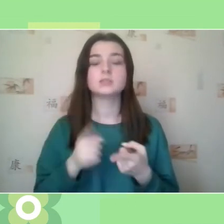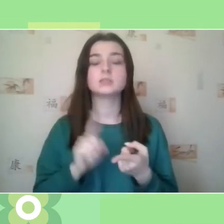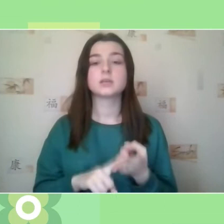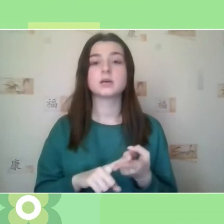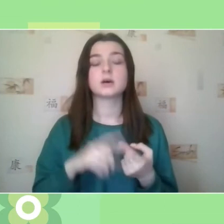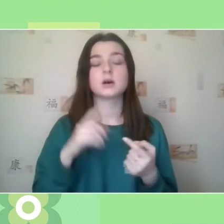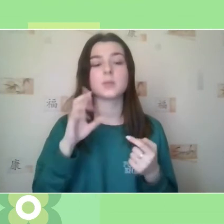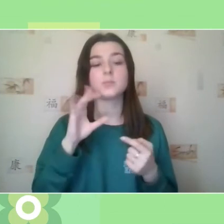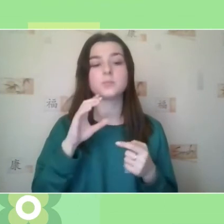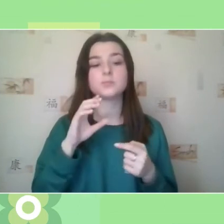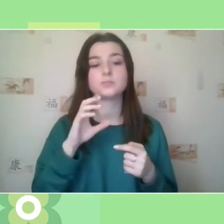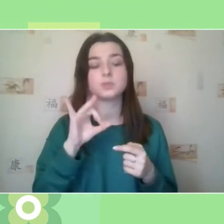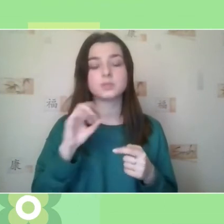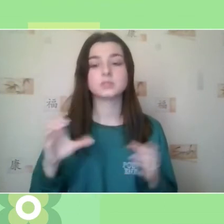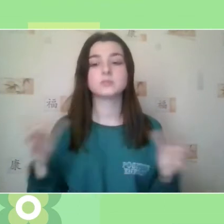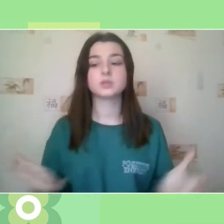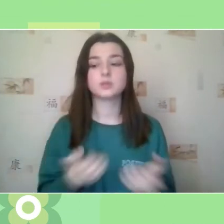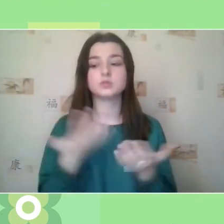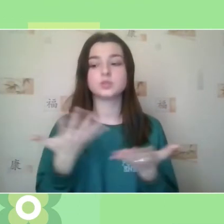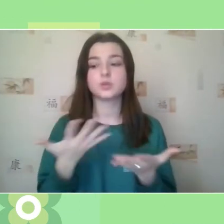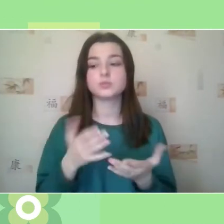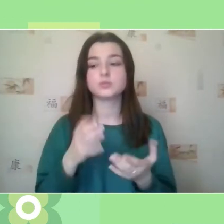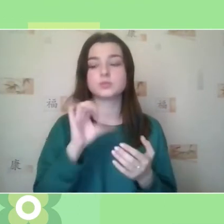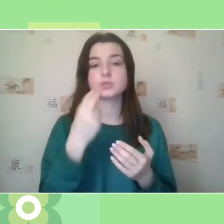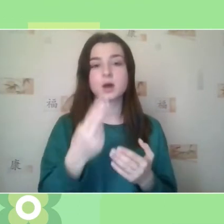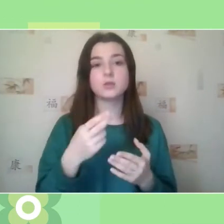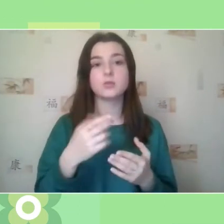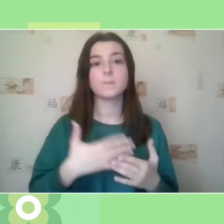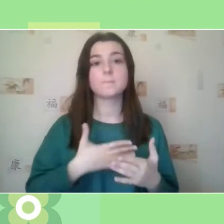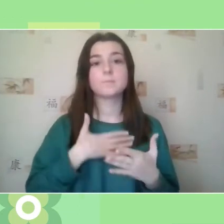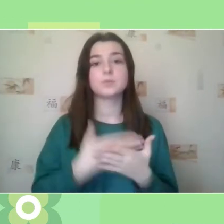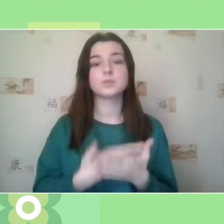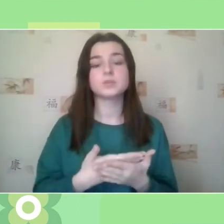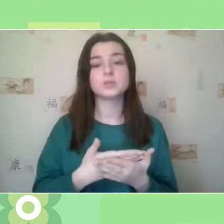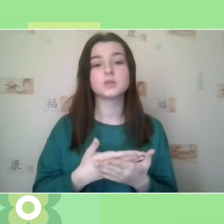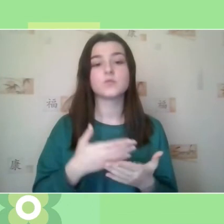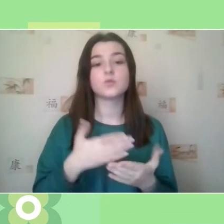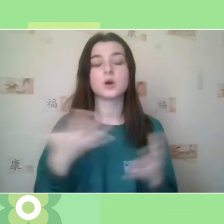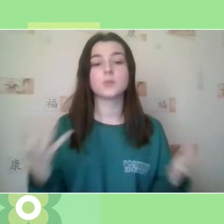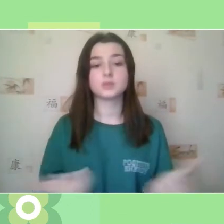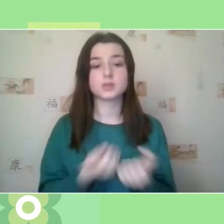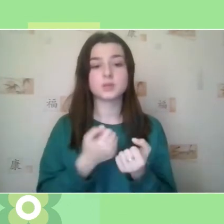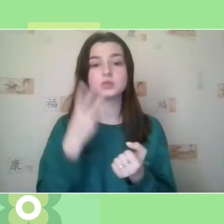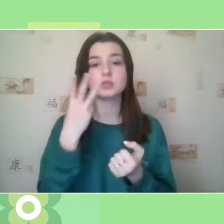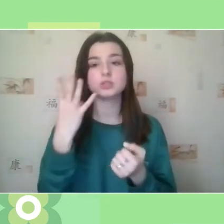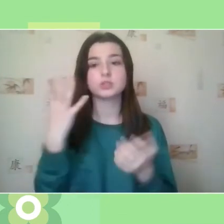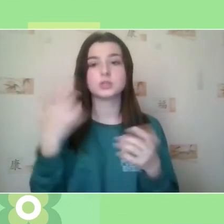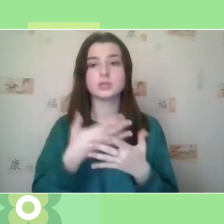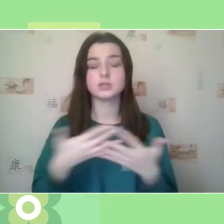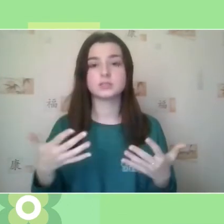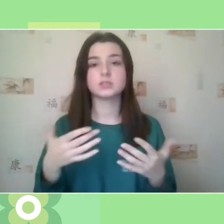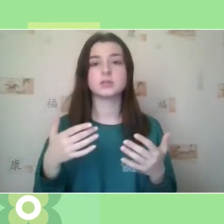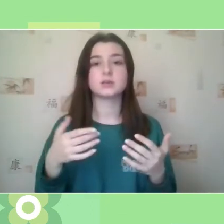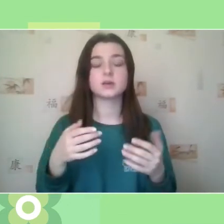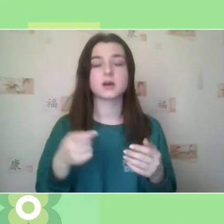ініціативу, отримує нові знайомства, нові контакти. Якщо вашу соціальну ініціативу підтримують 3-4 різних бізнеса